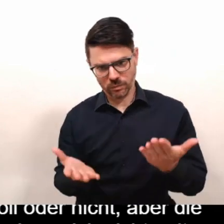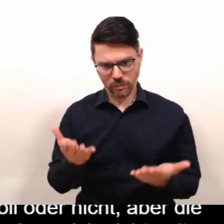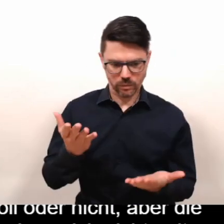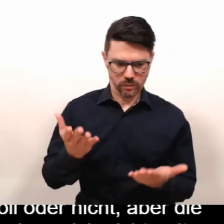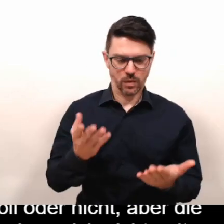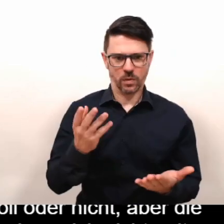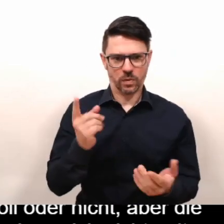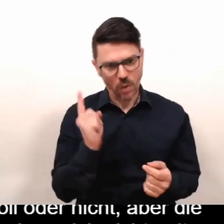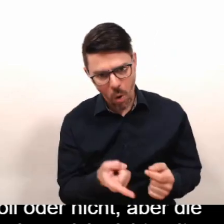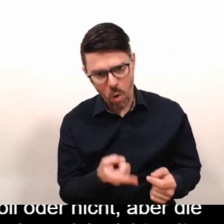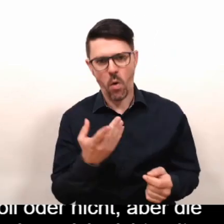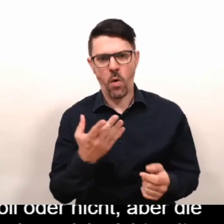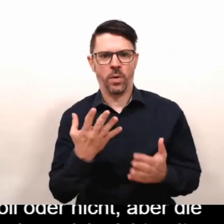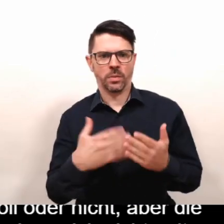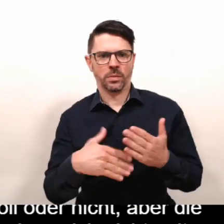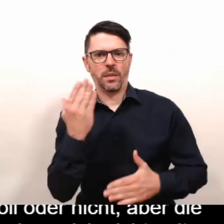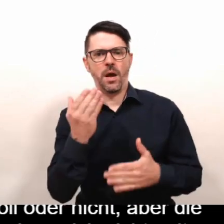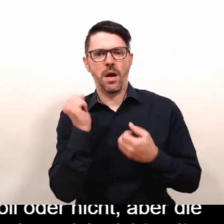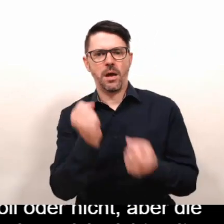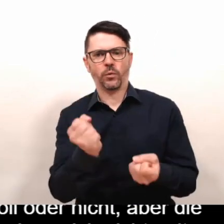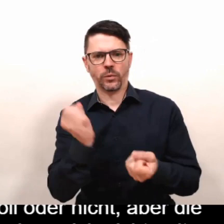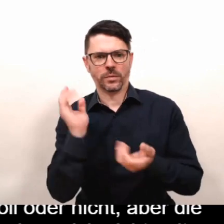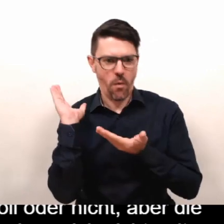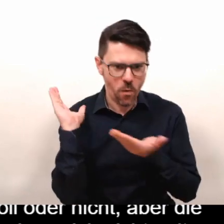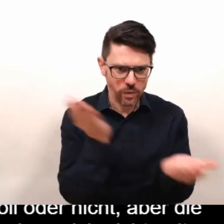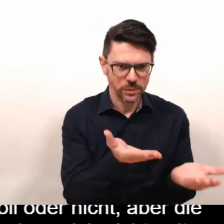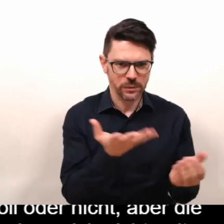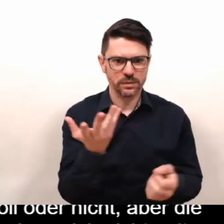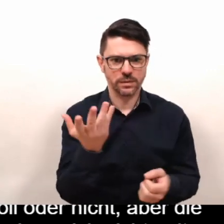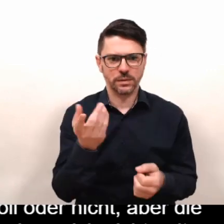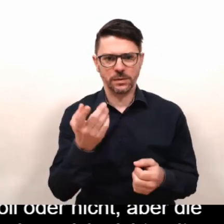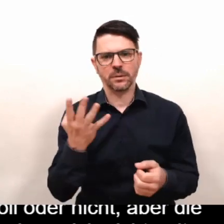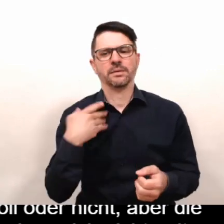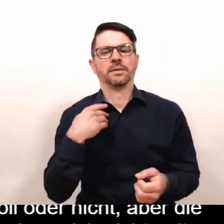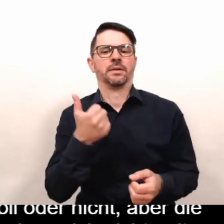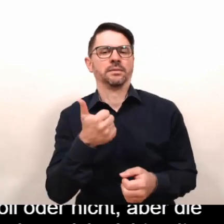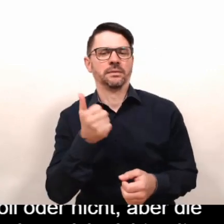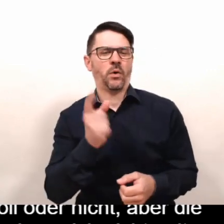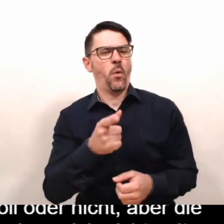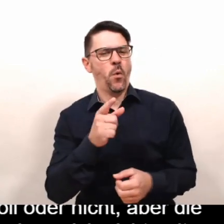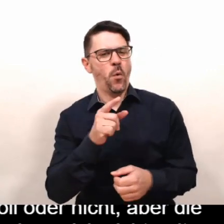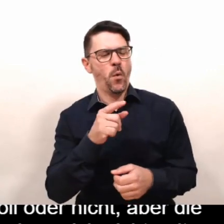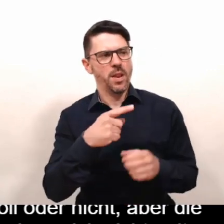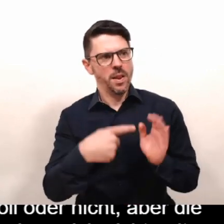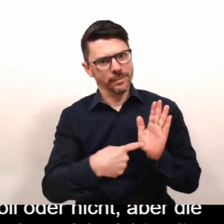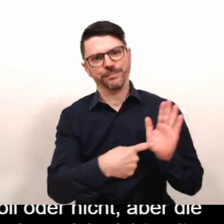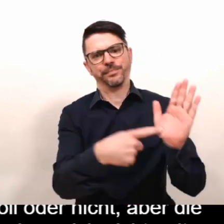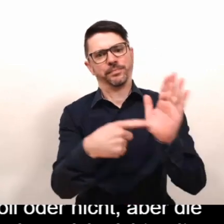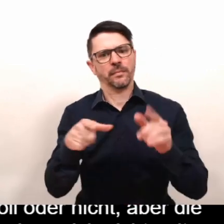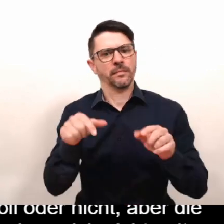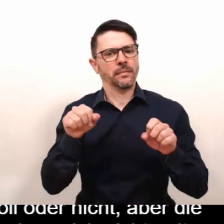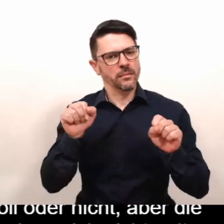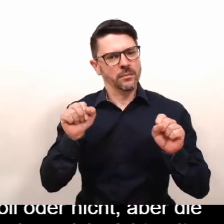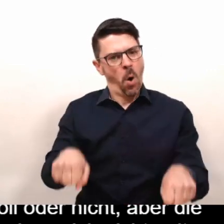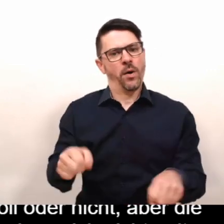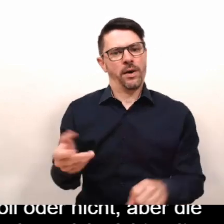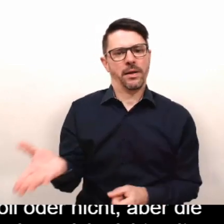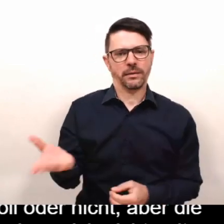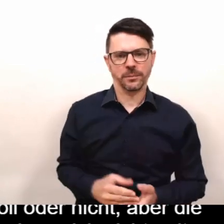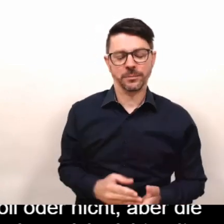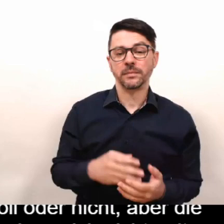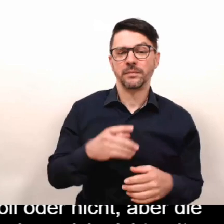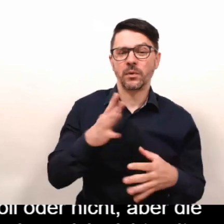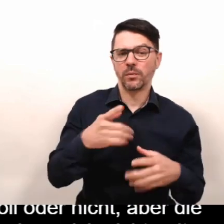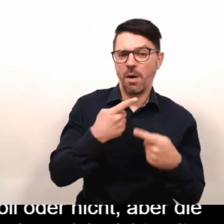ja die Reisebusunternehmen demonstriert. Natürlich steht auch denen das Wasser bis zum Hals, das wissen wir. Die sind aus